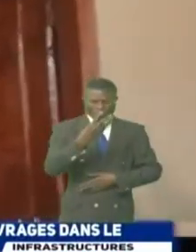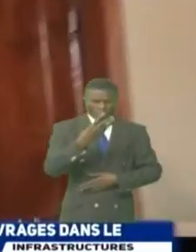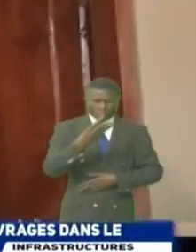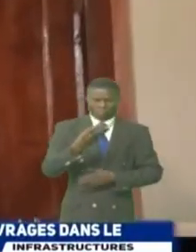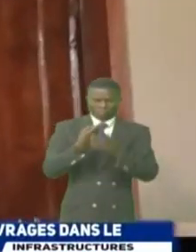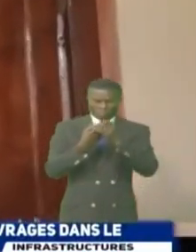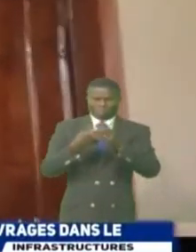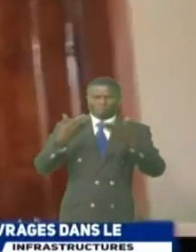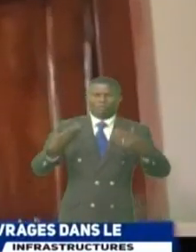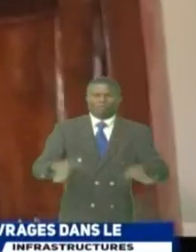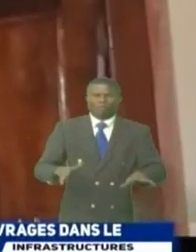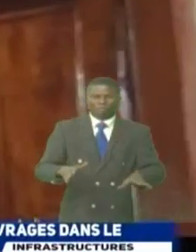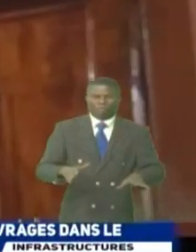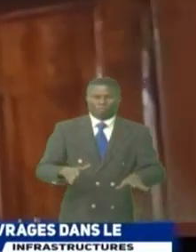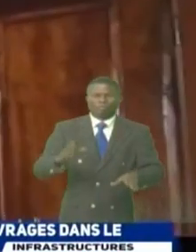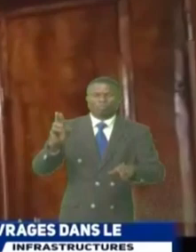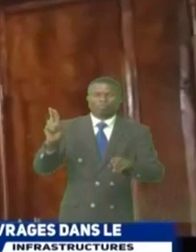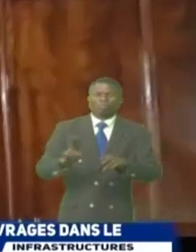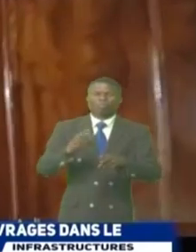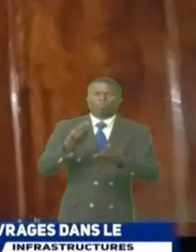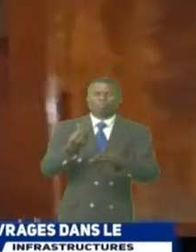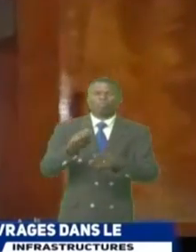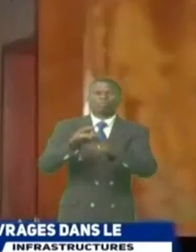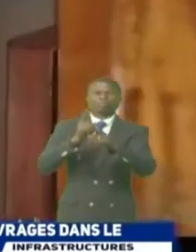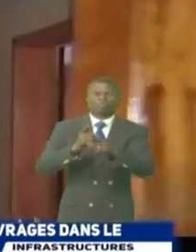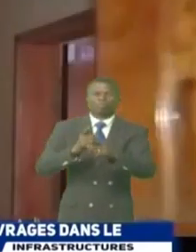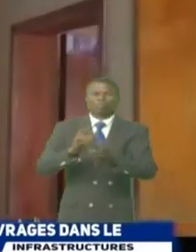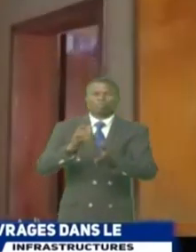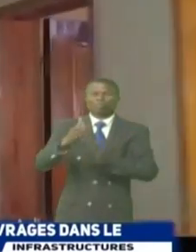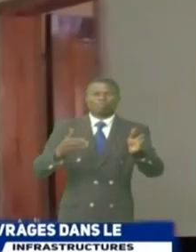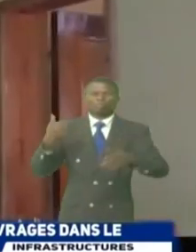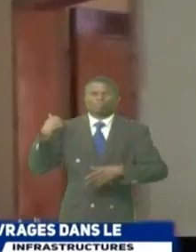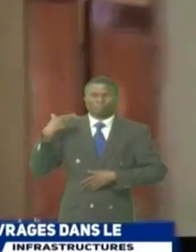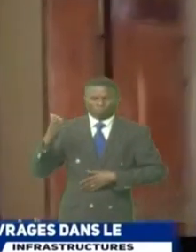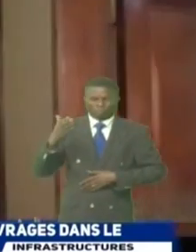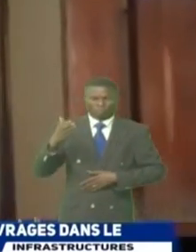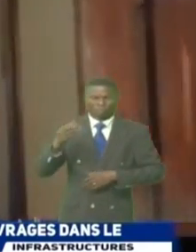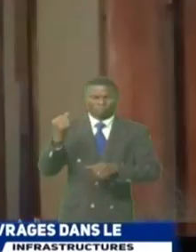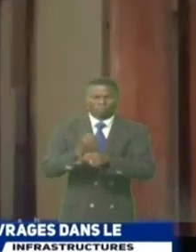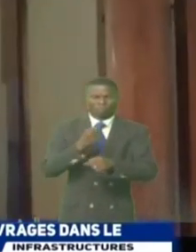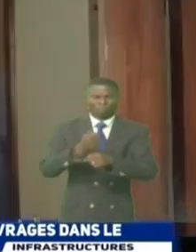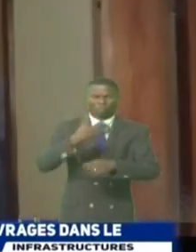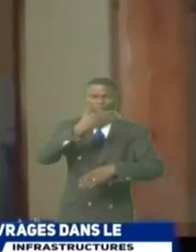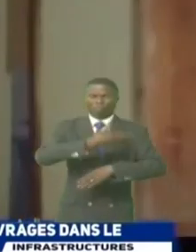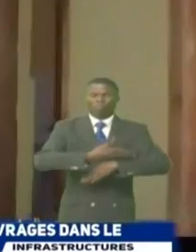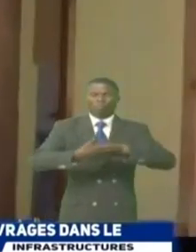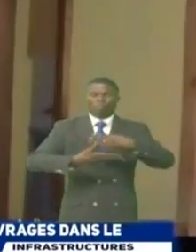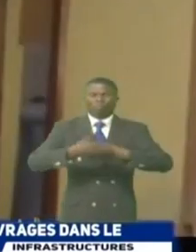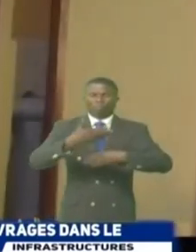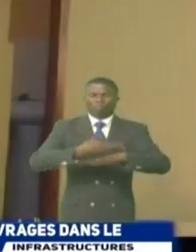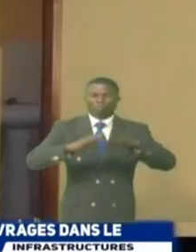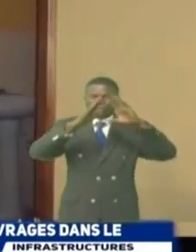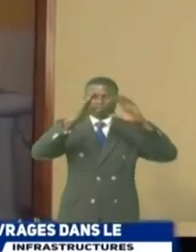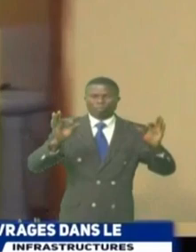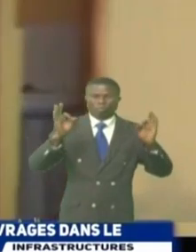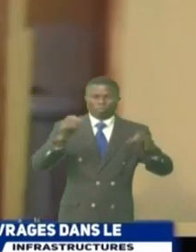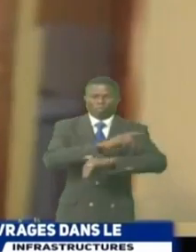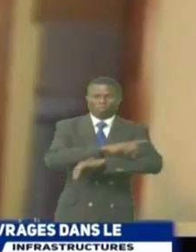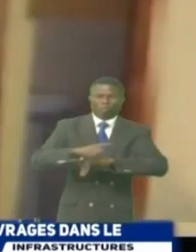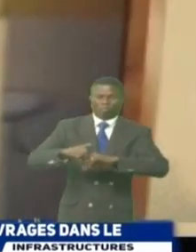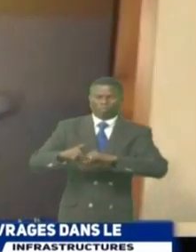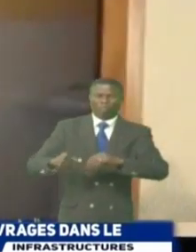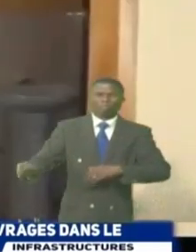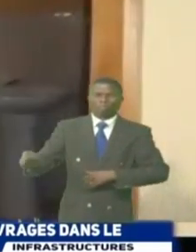de finissage. Exécutés sous financement du Trésor public, les travaux de construction du nouveau bâtiment administratif